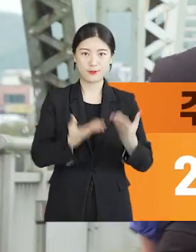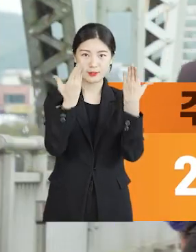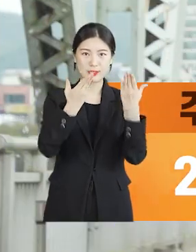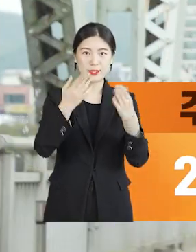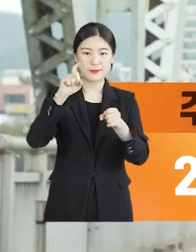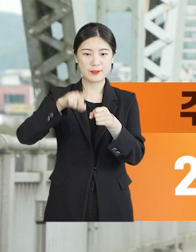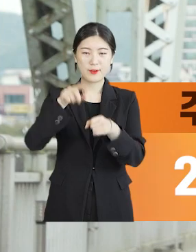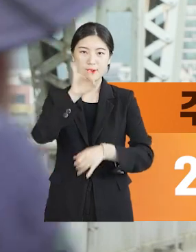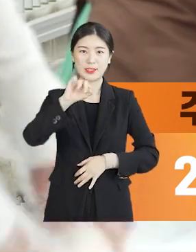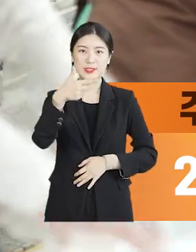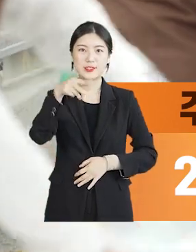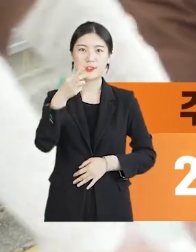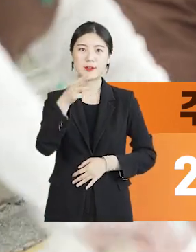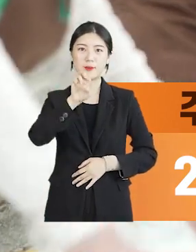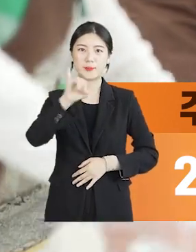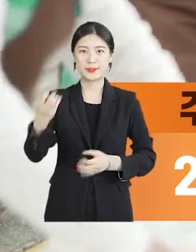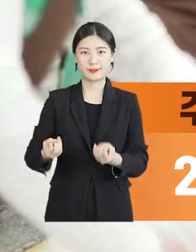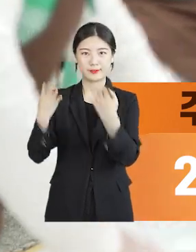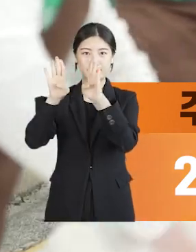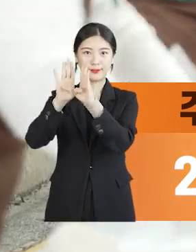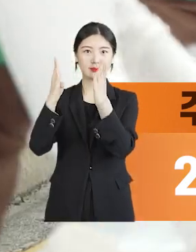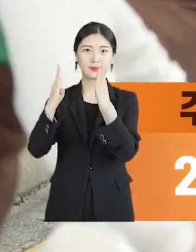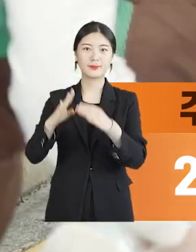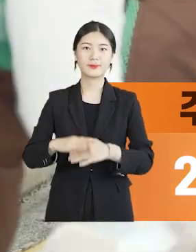대백제전 인절미 축제가 열렸습니다.